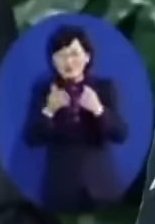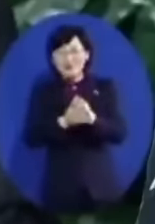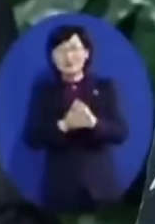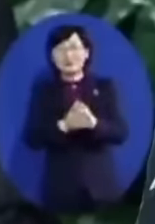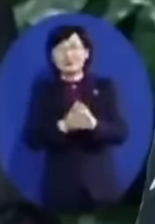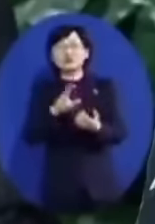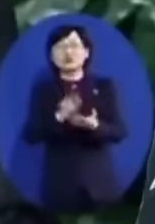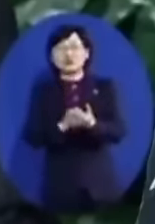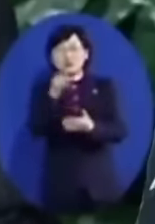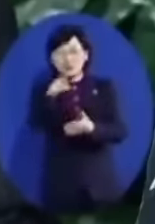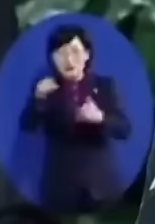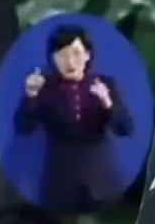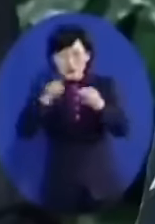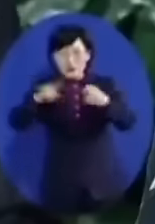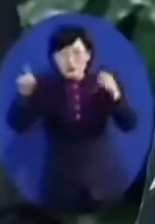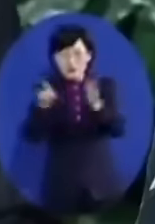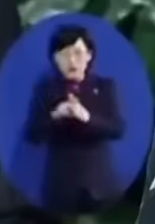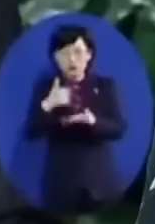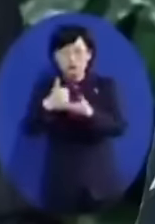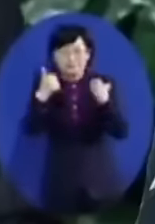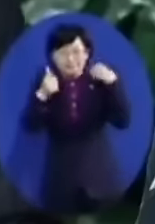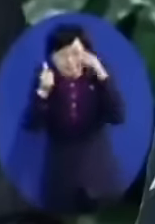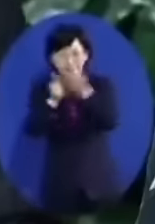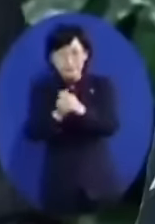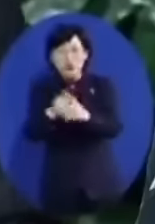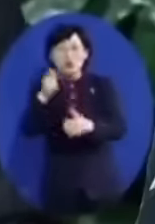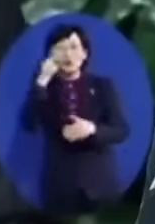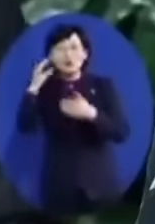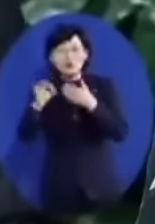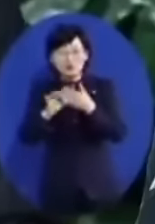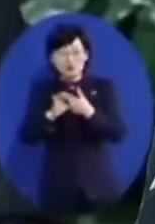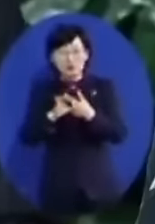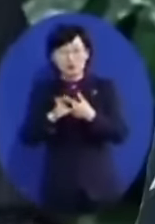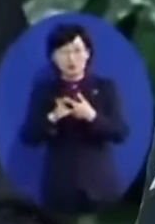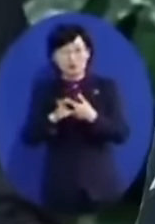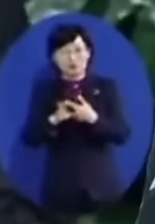그거를 믿고 주님께 우리 짐을 맡기지를 못합니다.